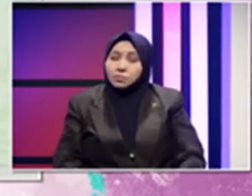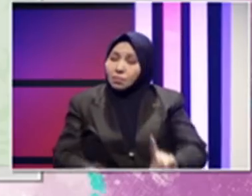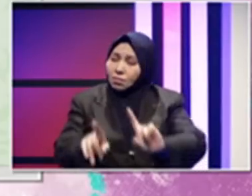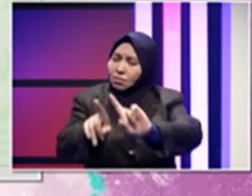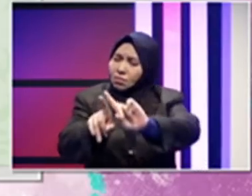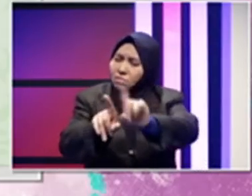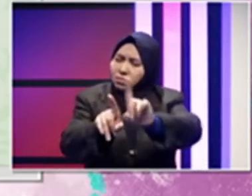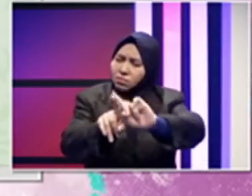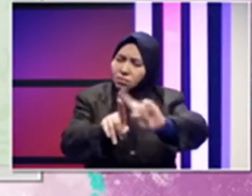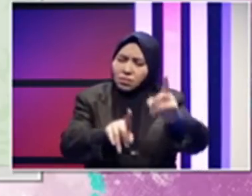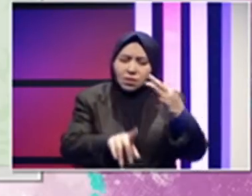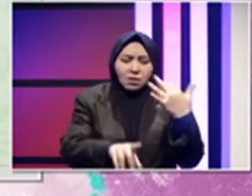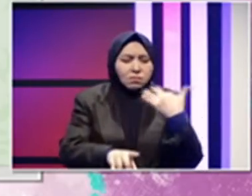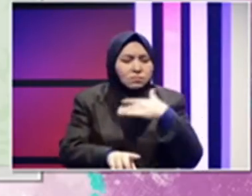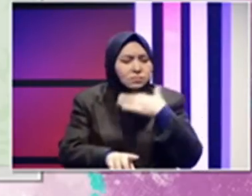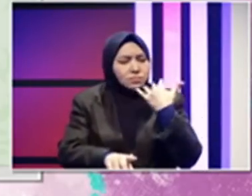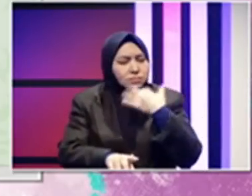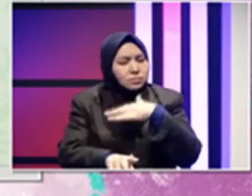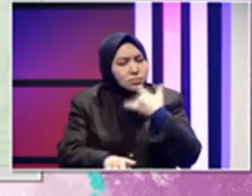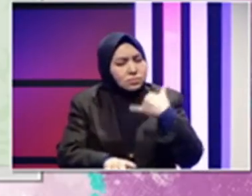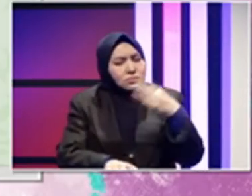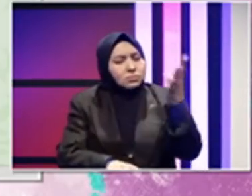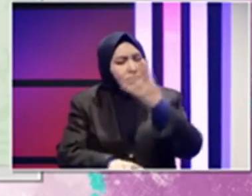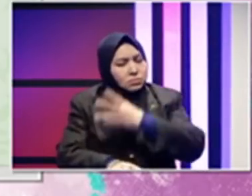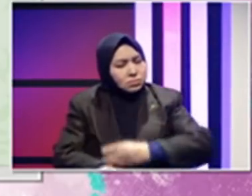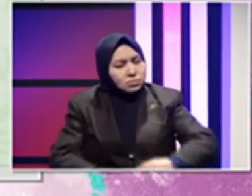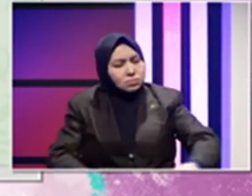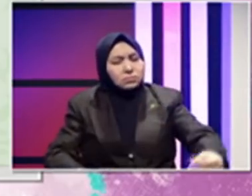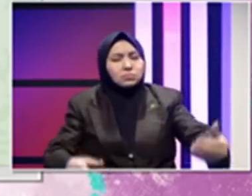ومن الجبال جدد